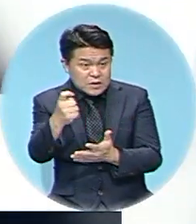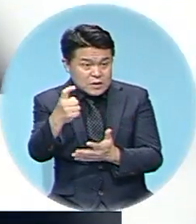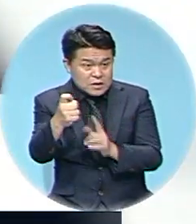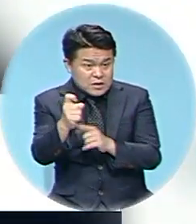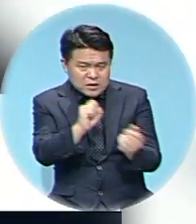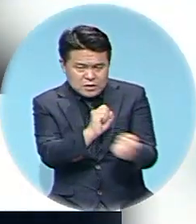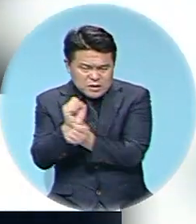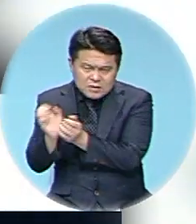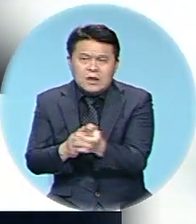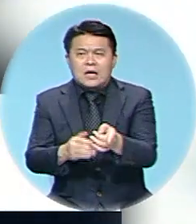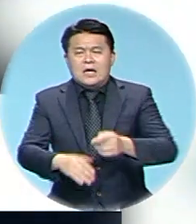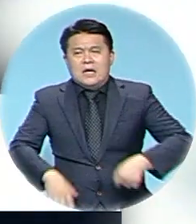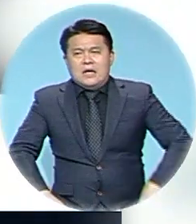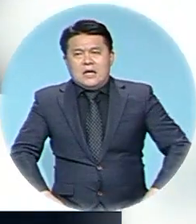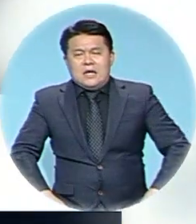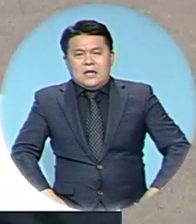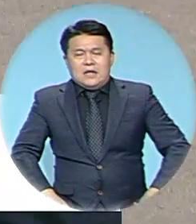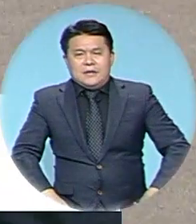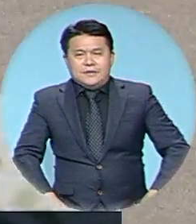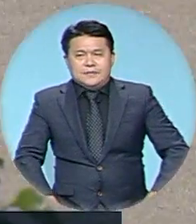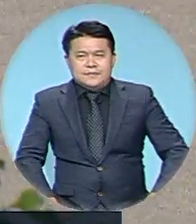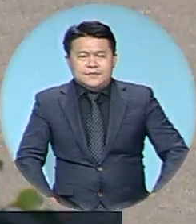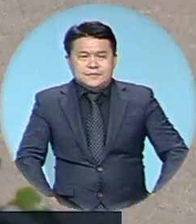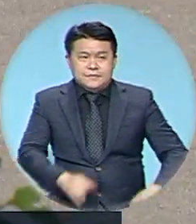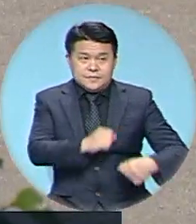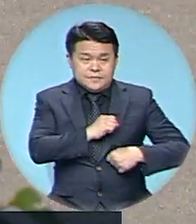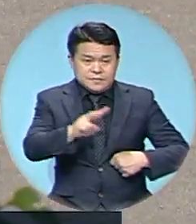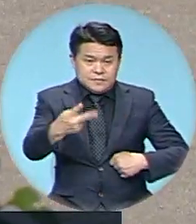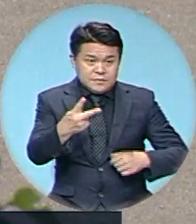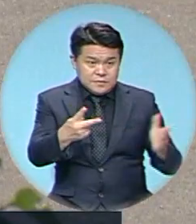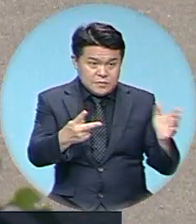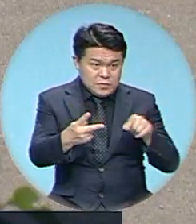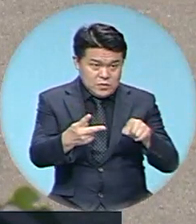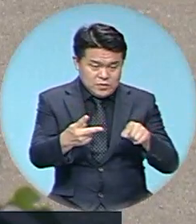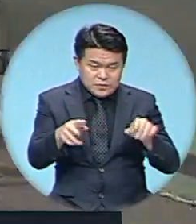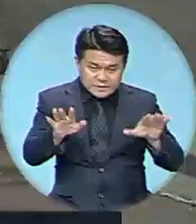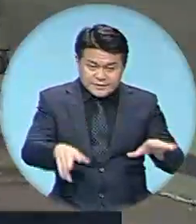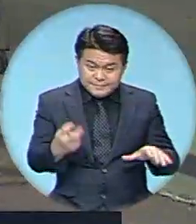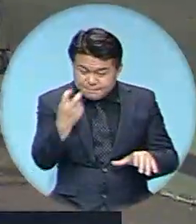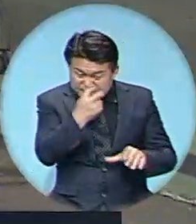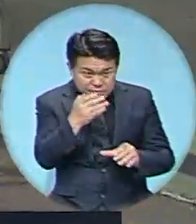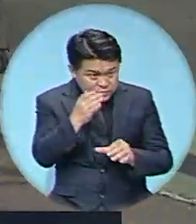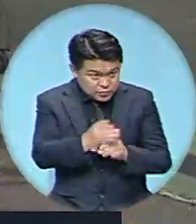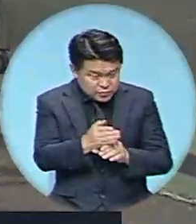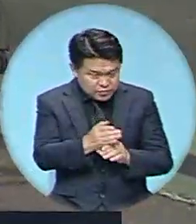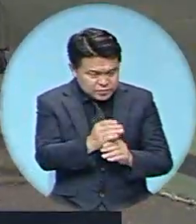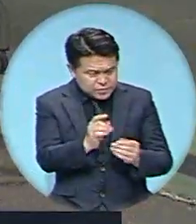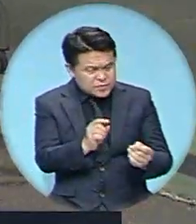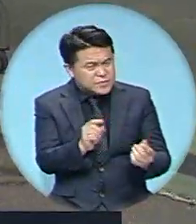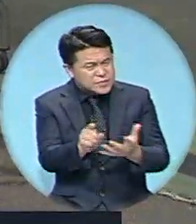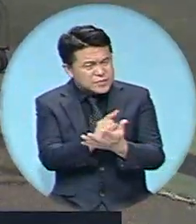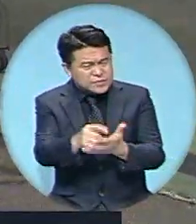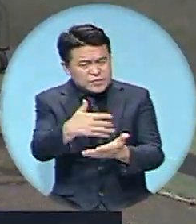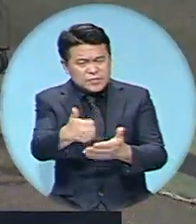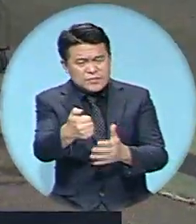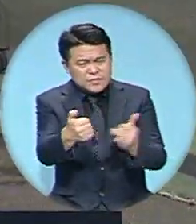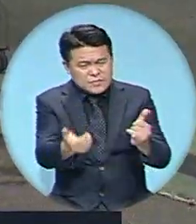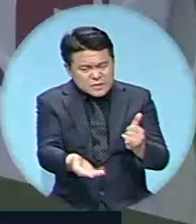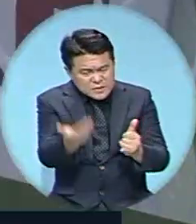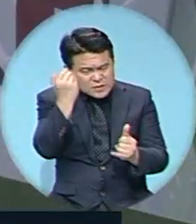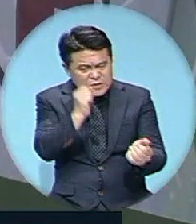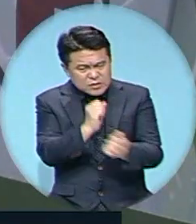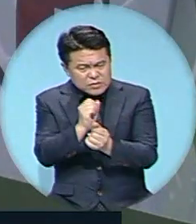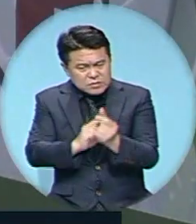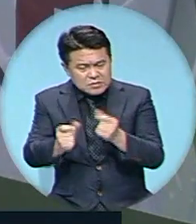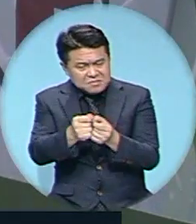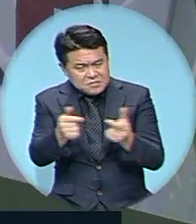11명이 추가로 확진 판정을 받았습니다. 부대원 200여 명에 대한 검사가 이루어지고 있는데 접촉자가 50명이 넘어 추가 확산